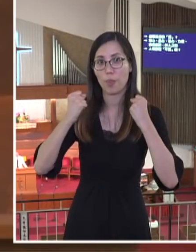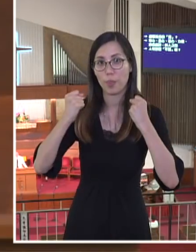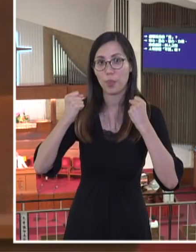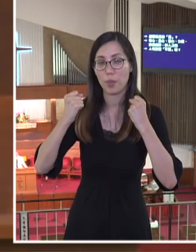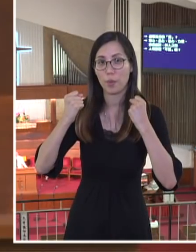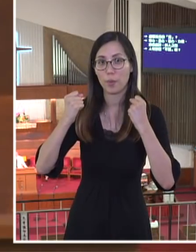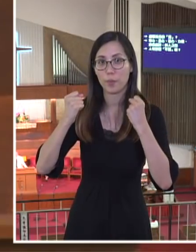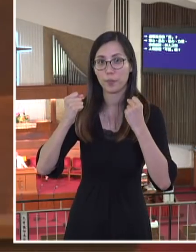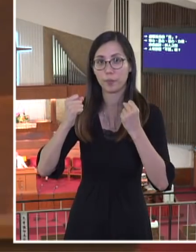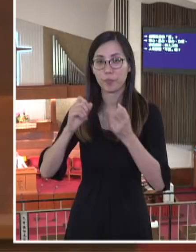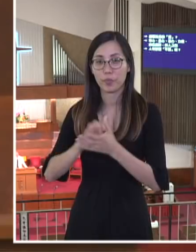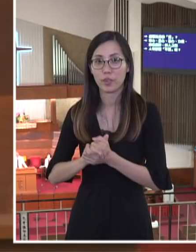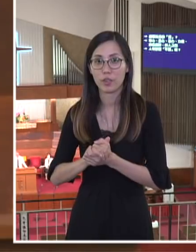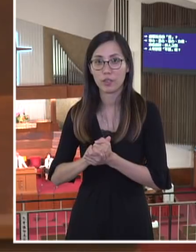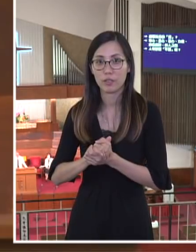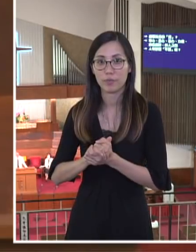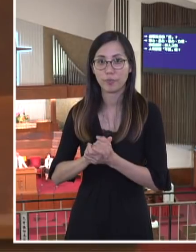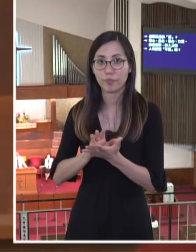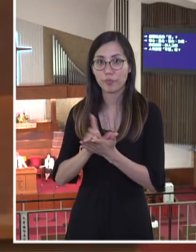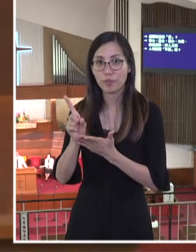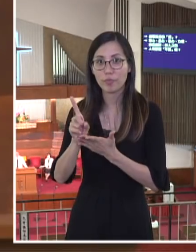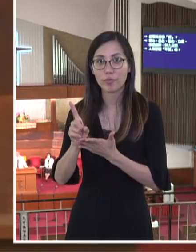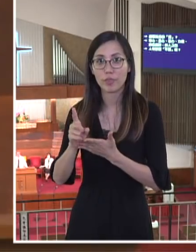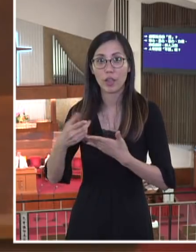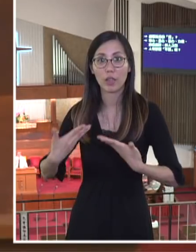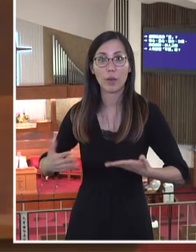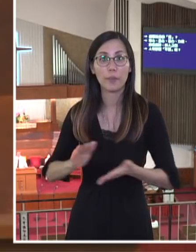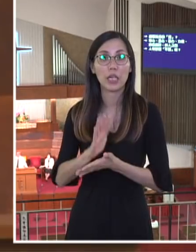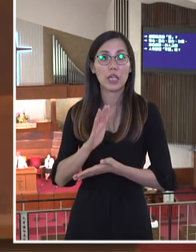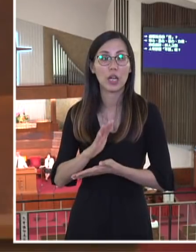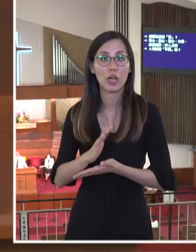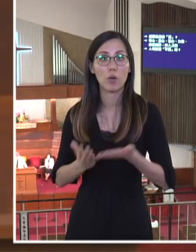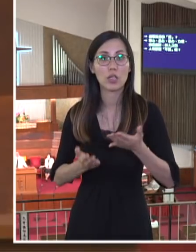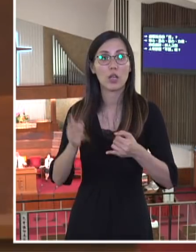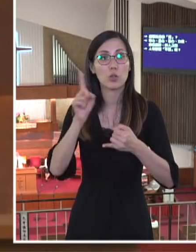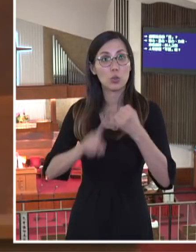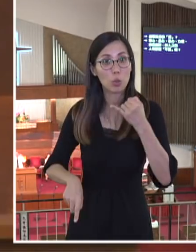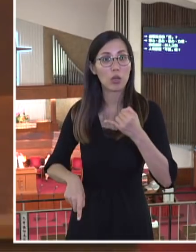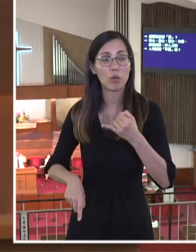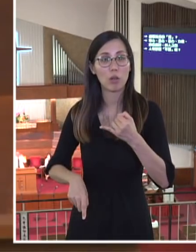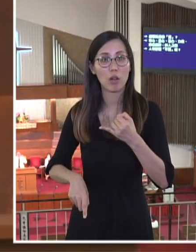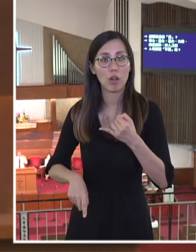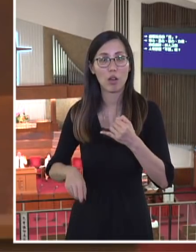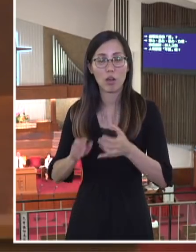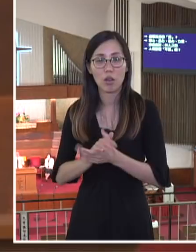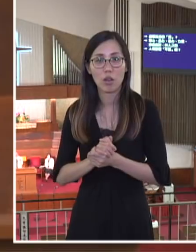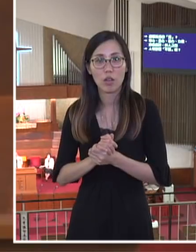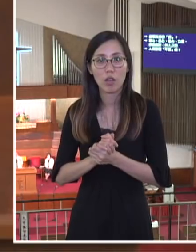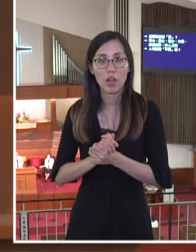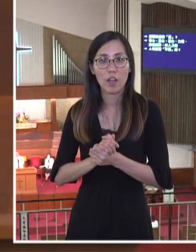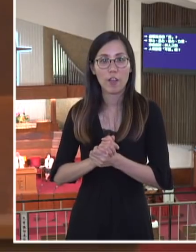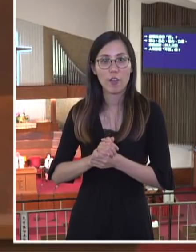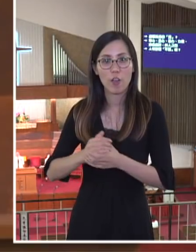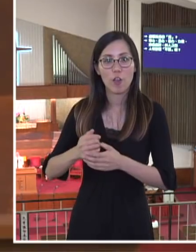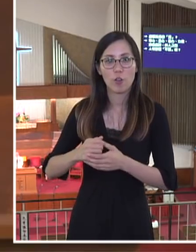是去最正值黄金时期，他想着今年就是去最即是各方面的体能各方面都是最